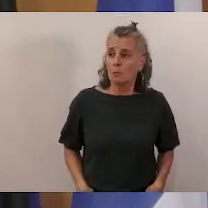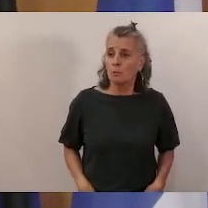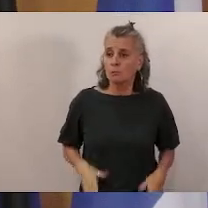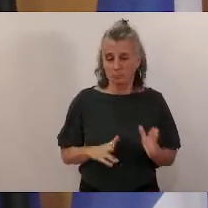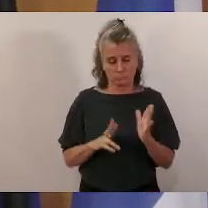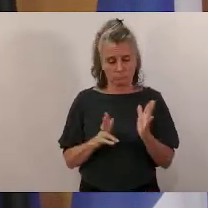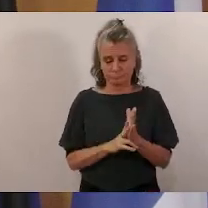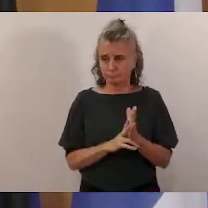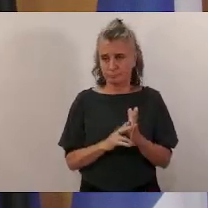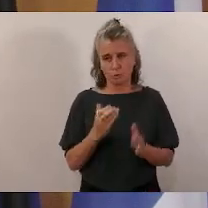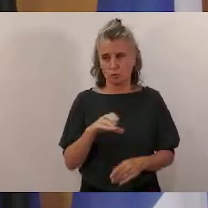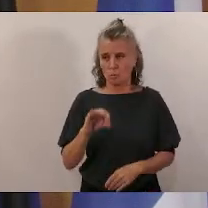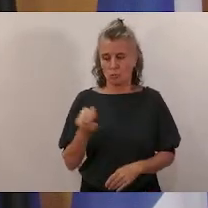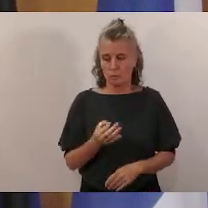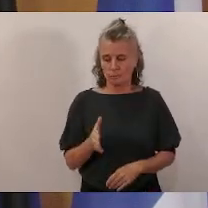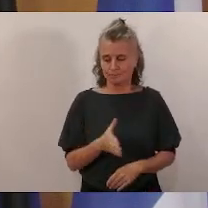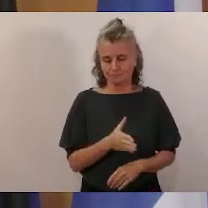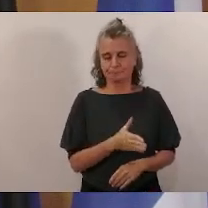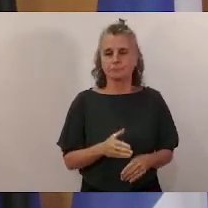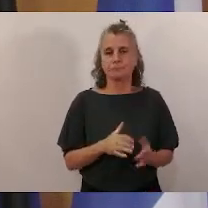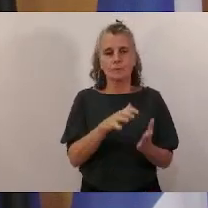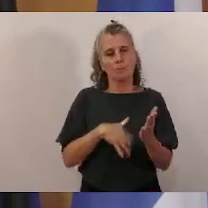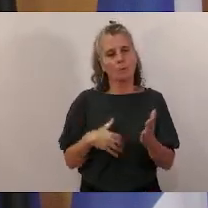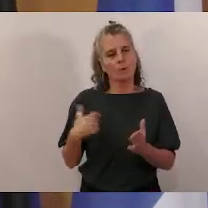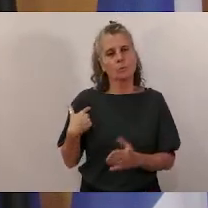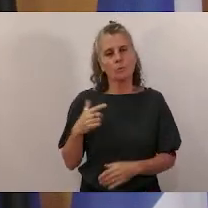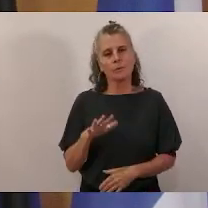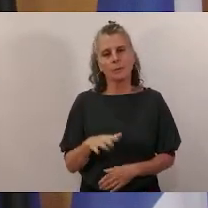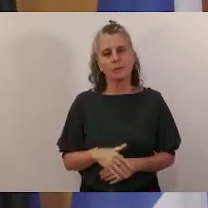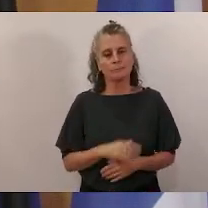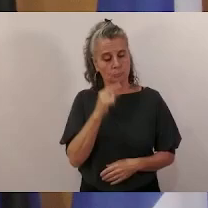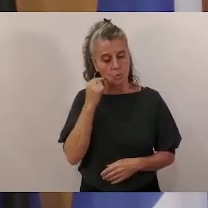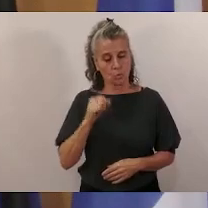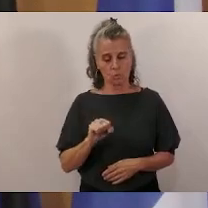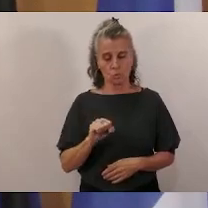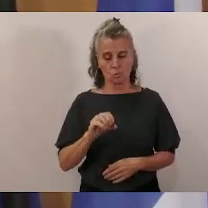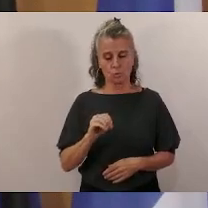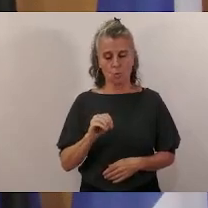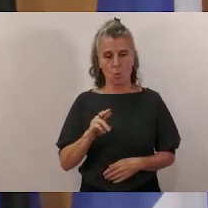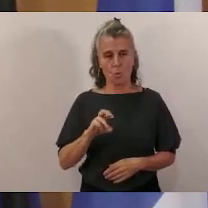favorable unanime. Le rapport numéro 5, Monsieur Sauré.